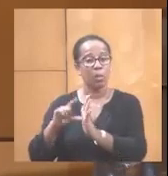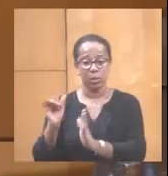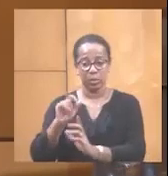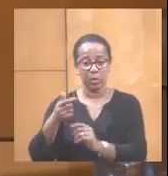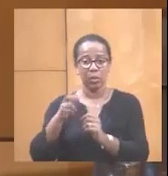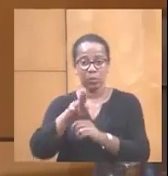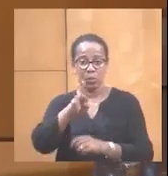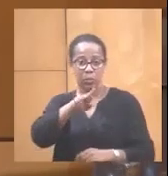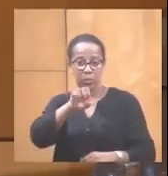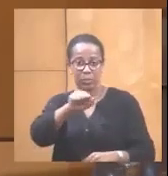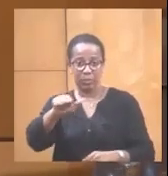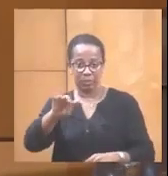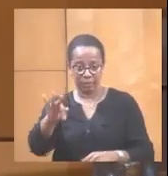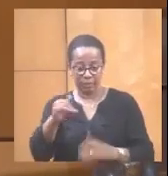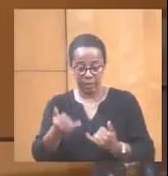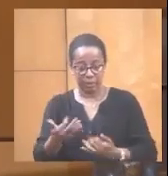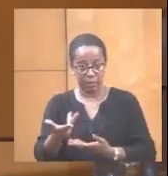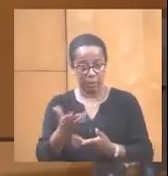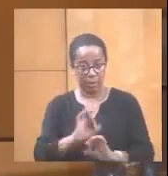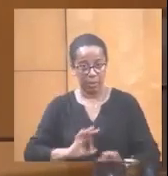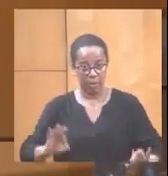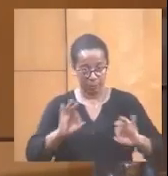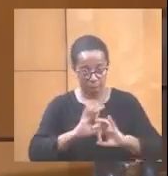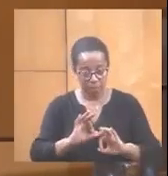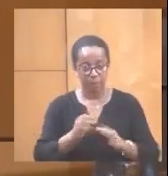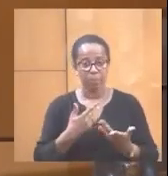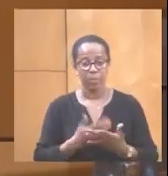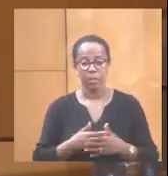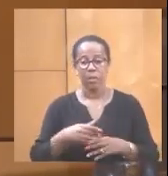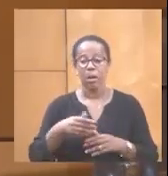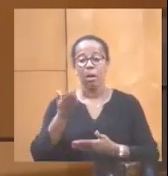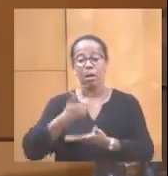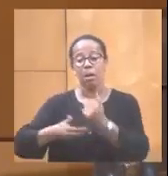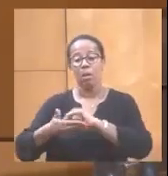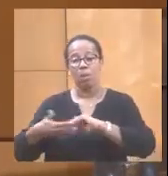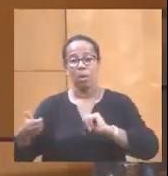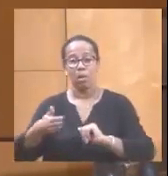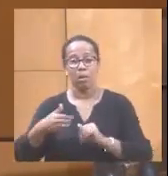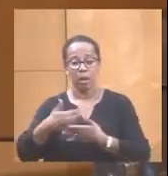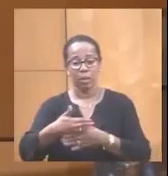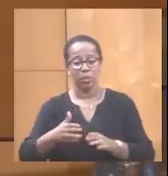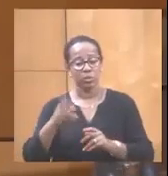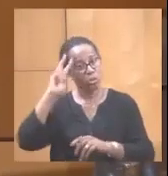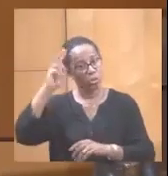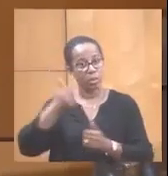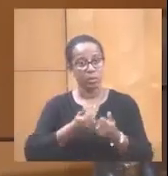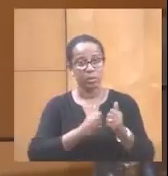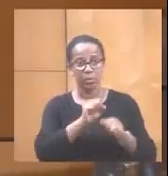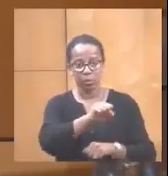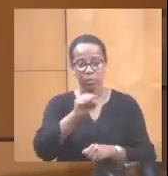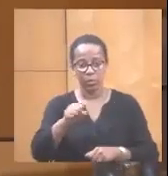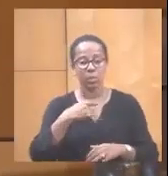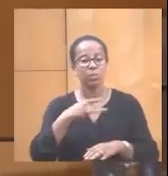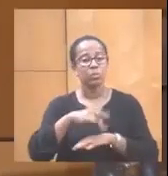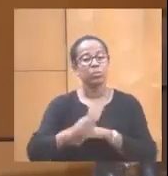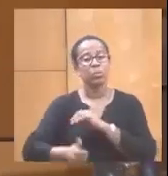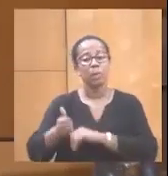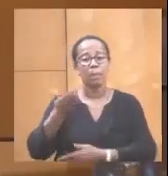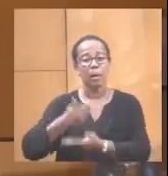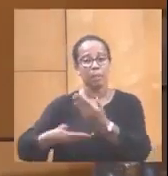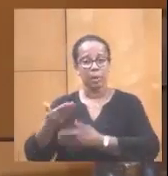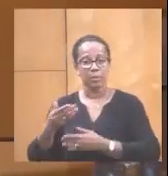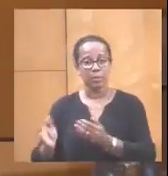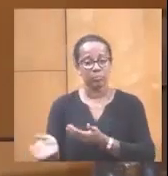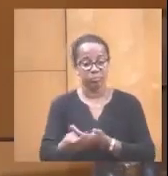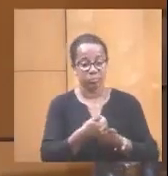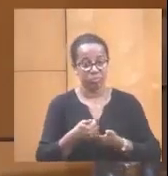L'URSSAF n'existant pas en Martinique, c'est la Caisse générale de sécurité sociale qui fait la fonction de la